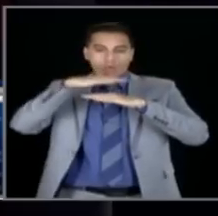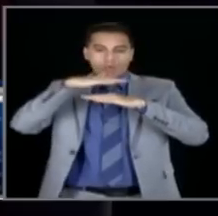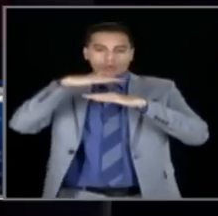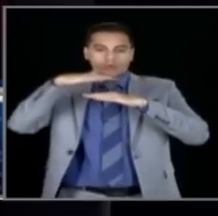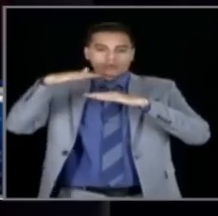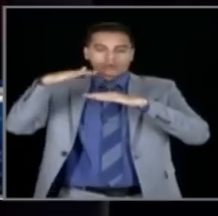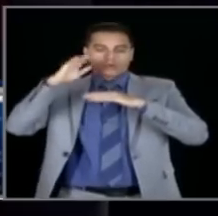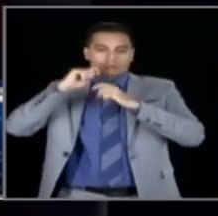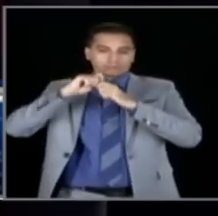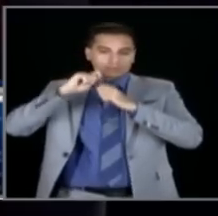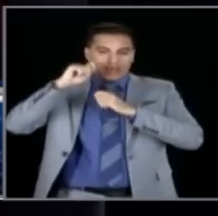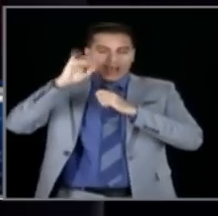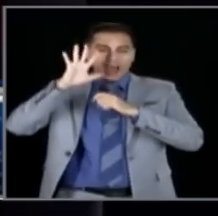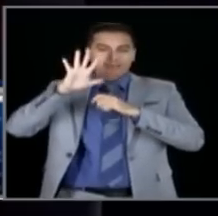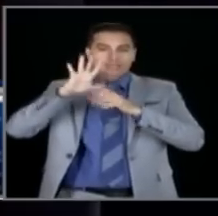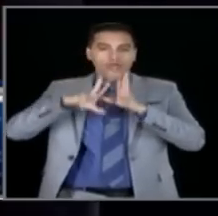وطولها حوالي